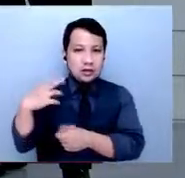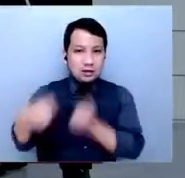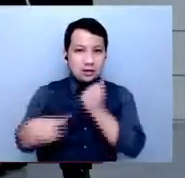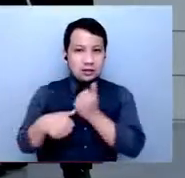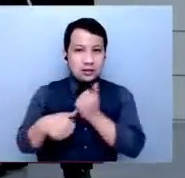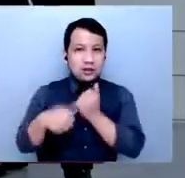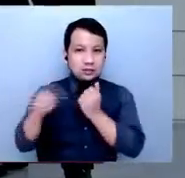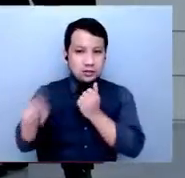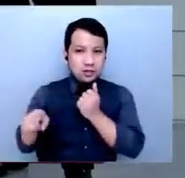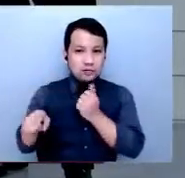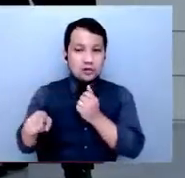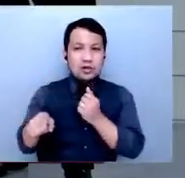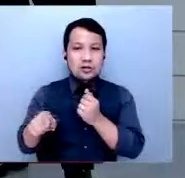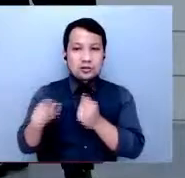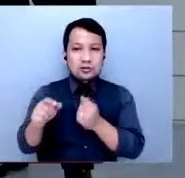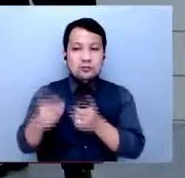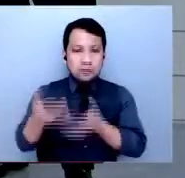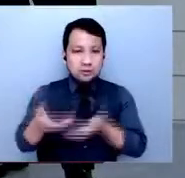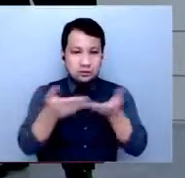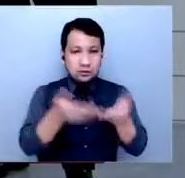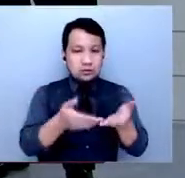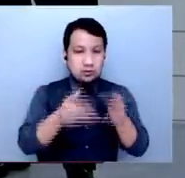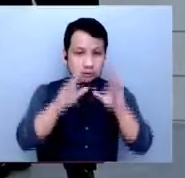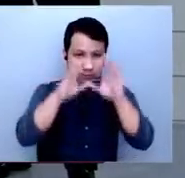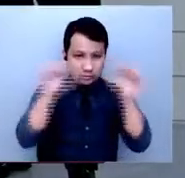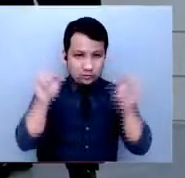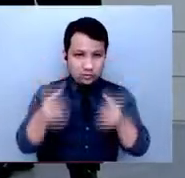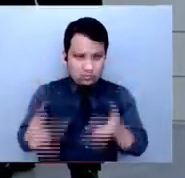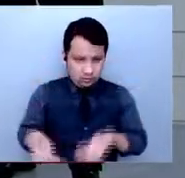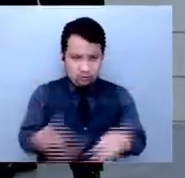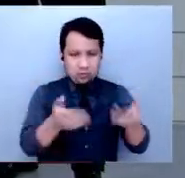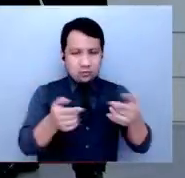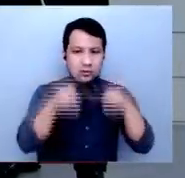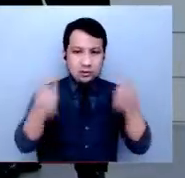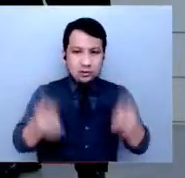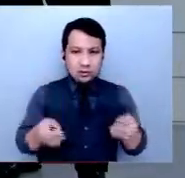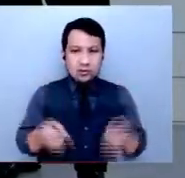ang mismong kanyang isinasalang sa labanan. Ayon po sa